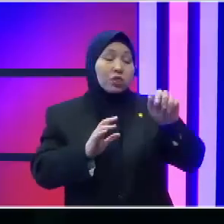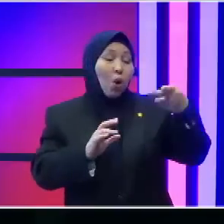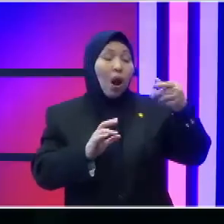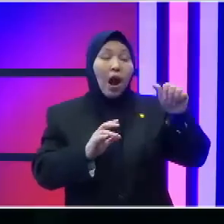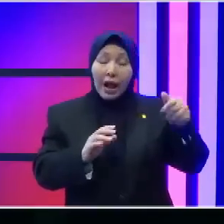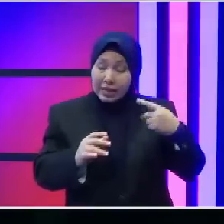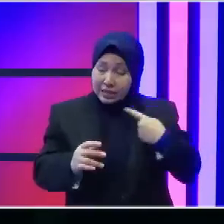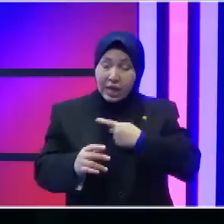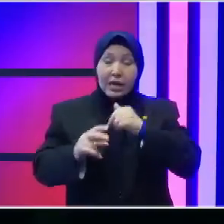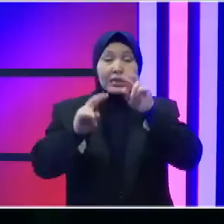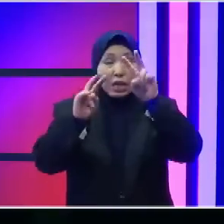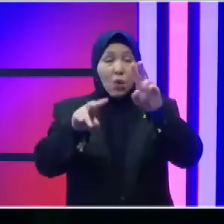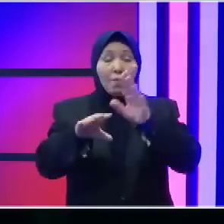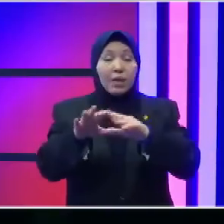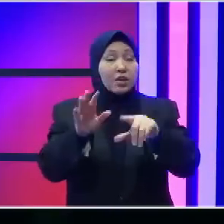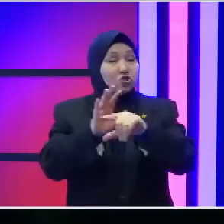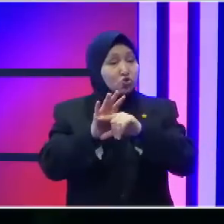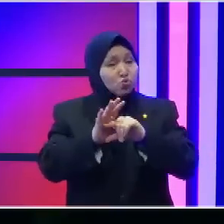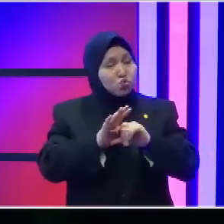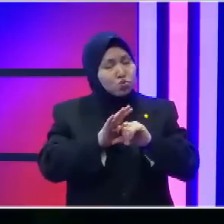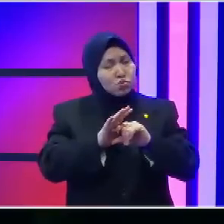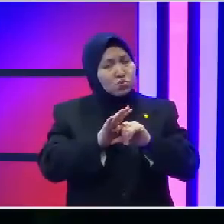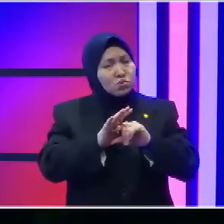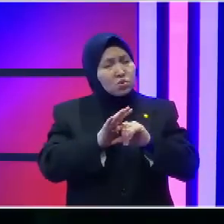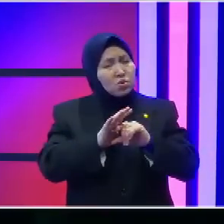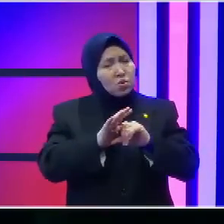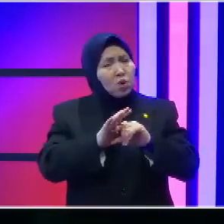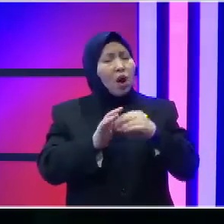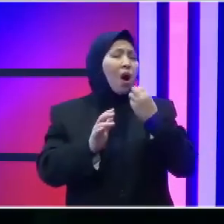akan tengok nanti pada surah